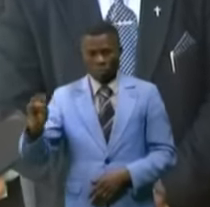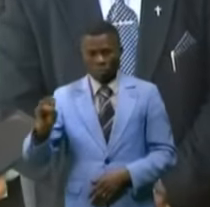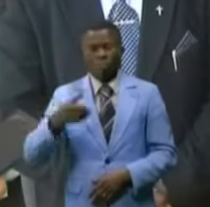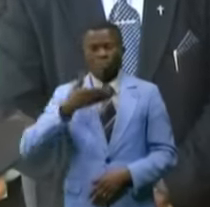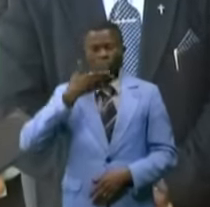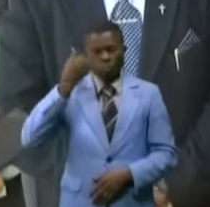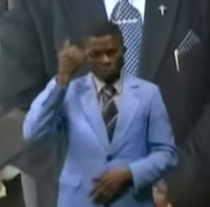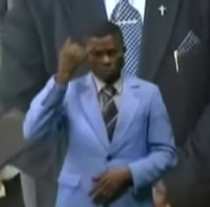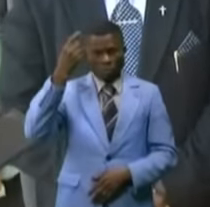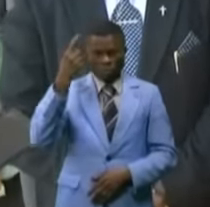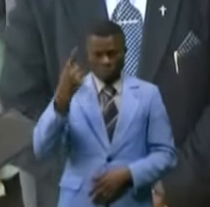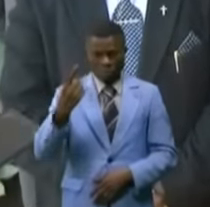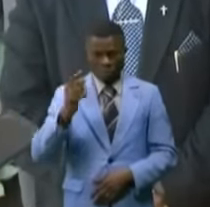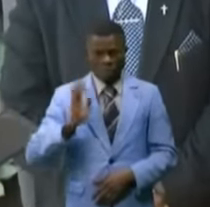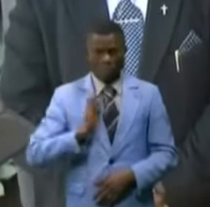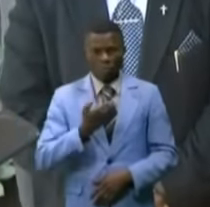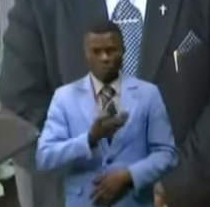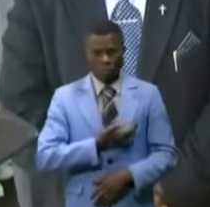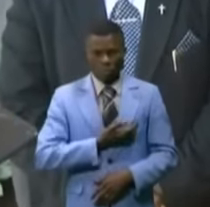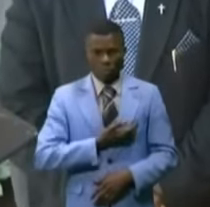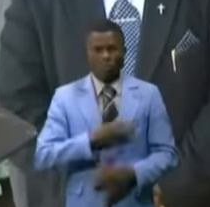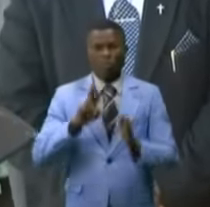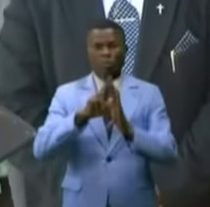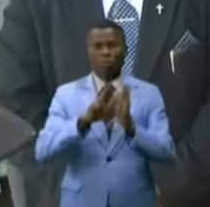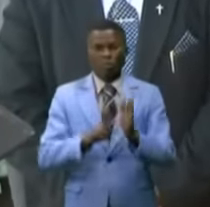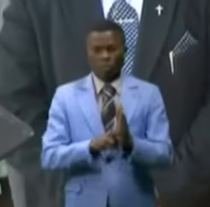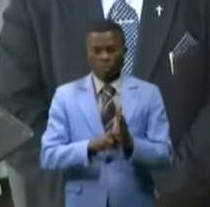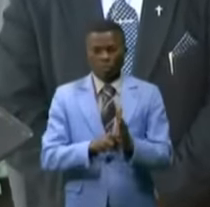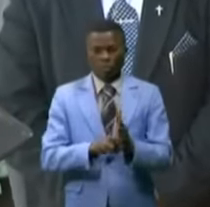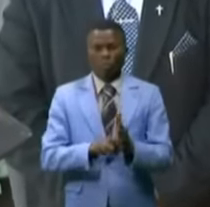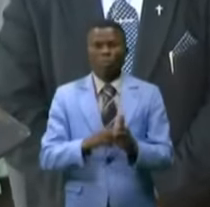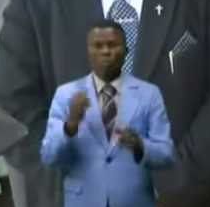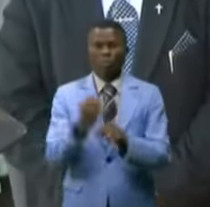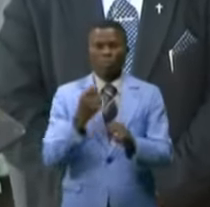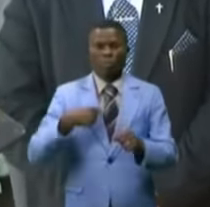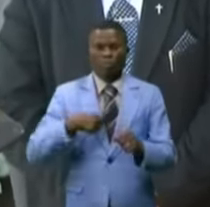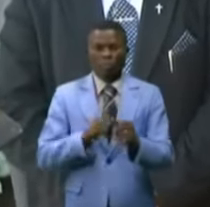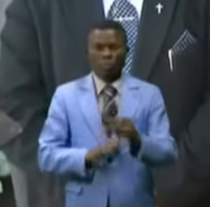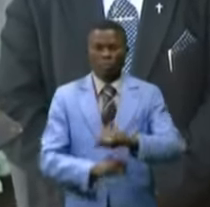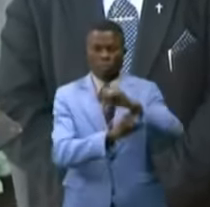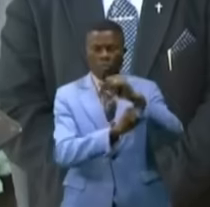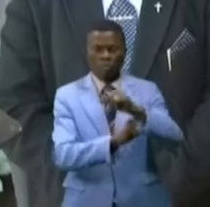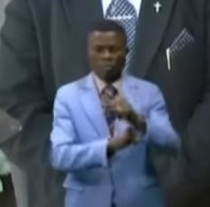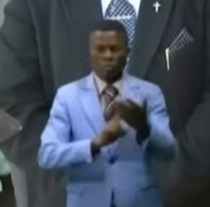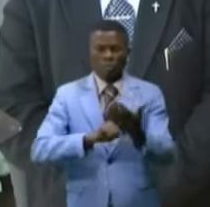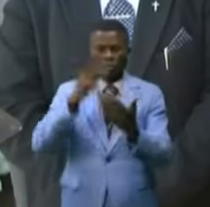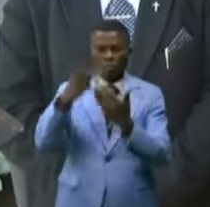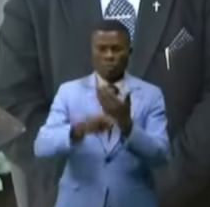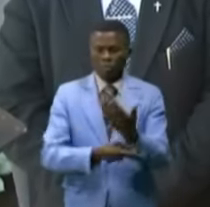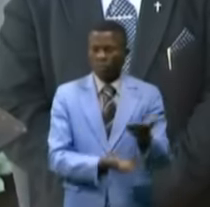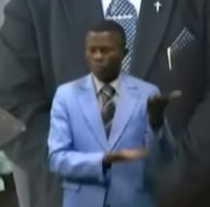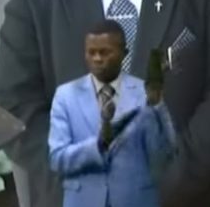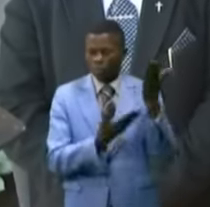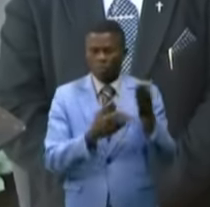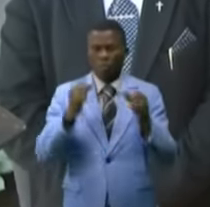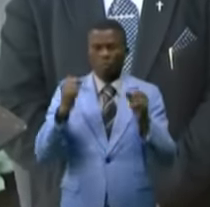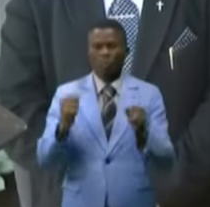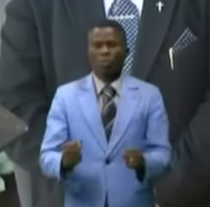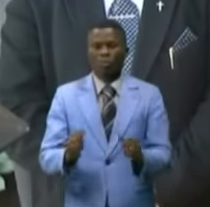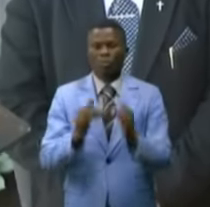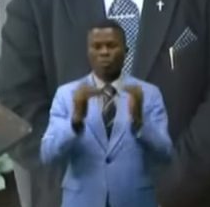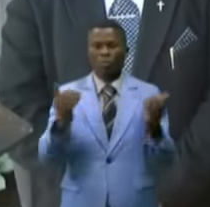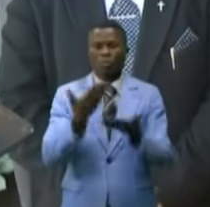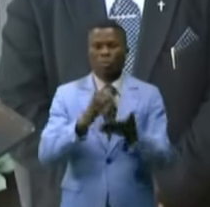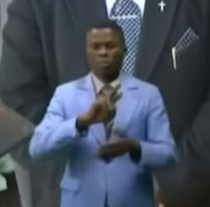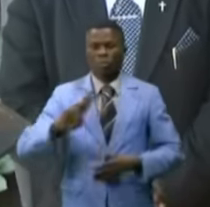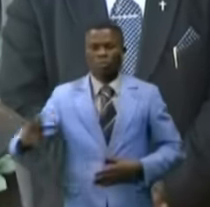d'esprit. Notre rôle et notre mandat, c'est d'appuyer ce programme prioritaire pour la stabilisation de l'Est de